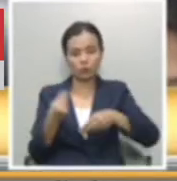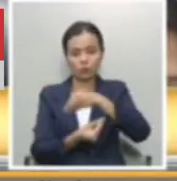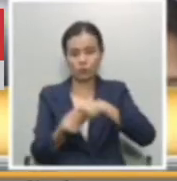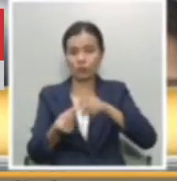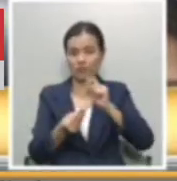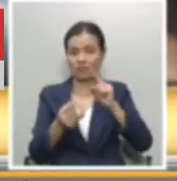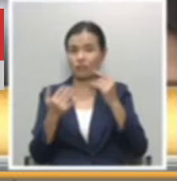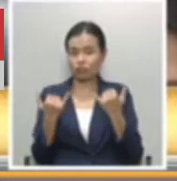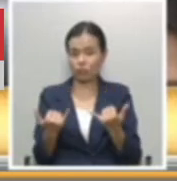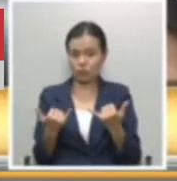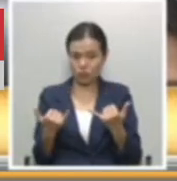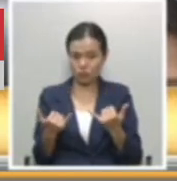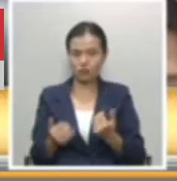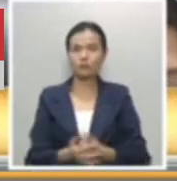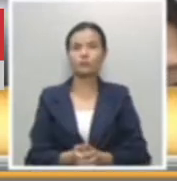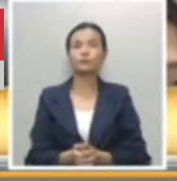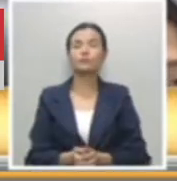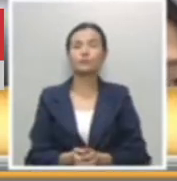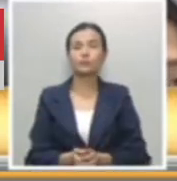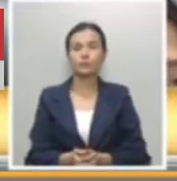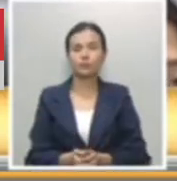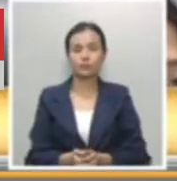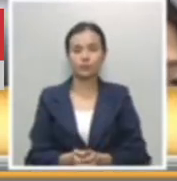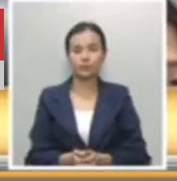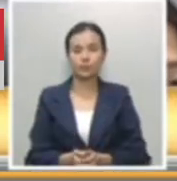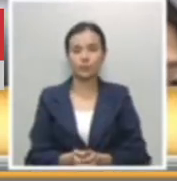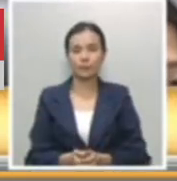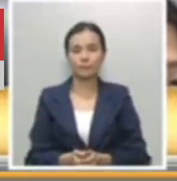นี้ท่านประธานครับ